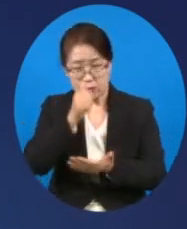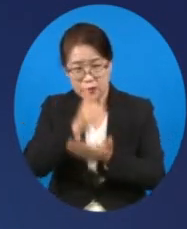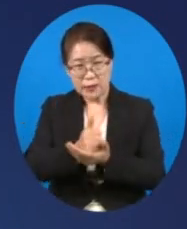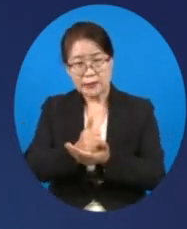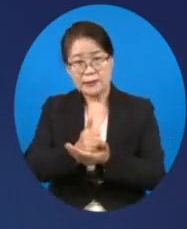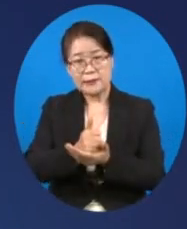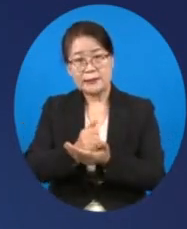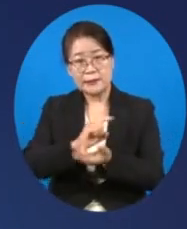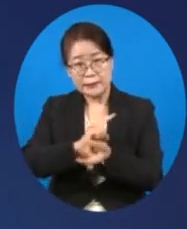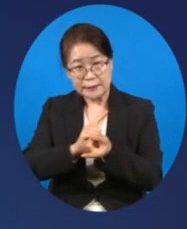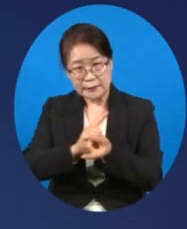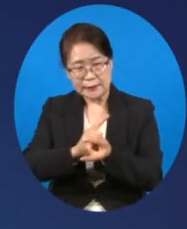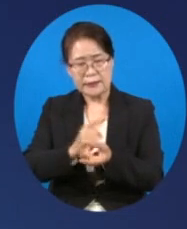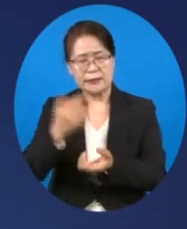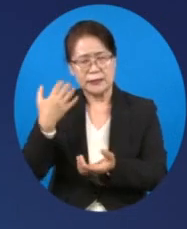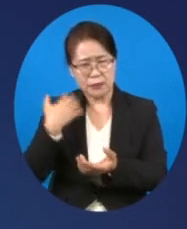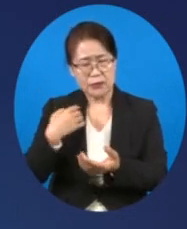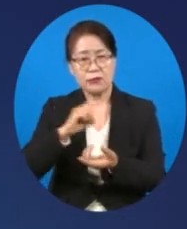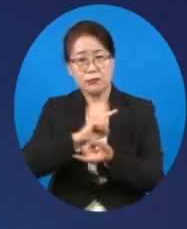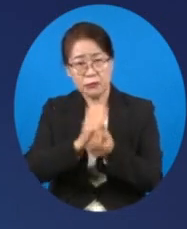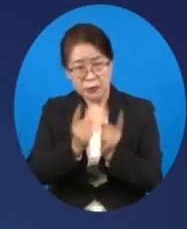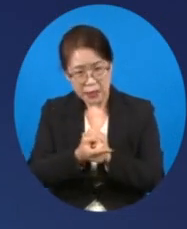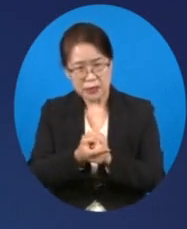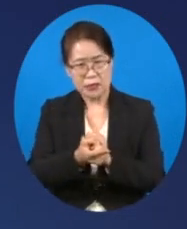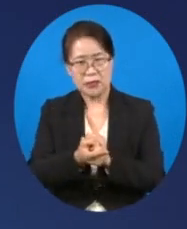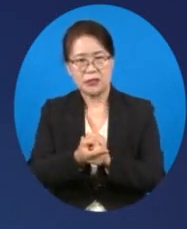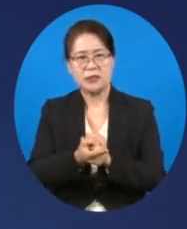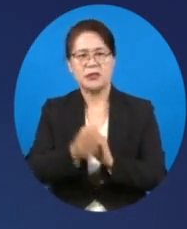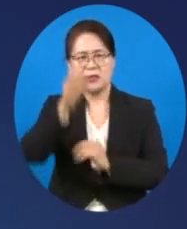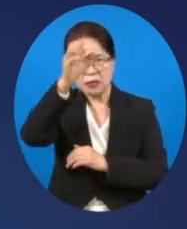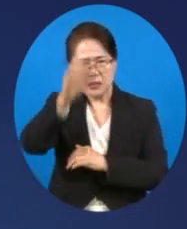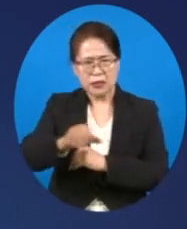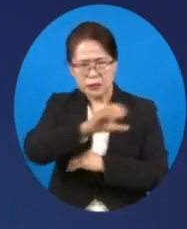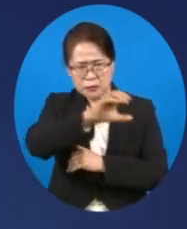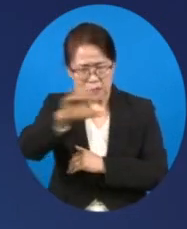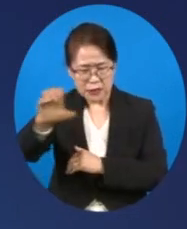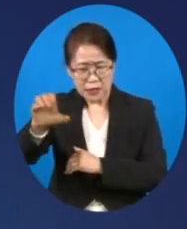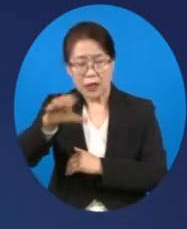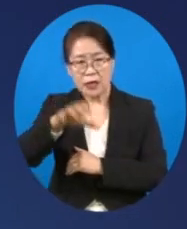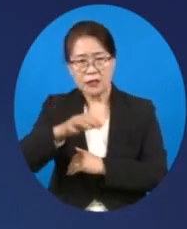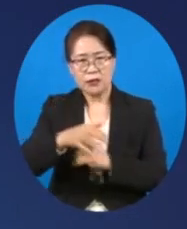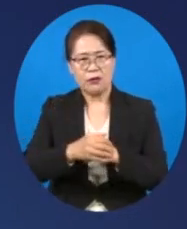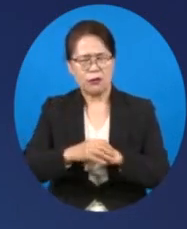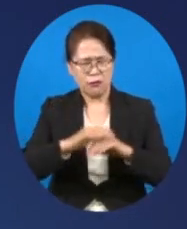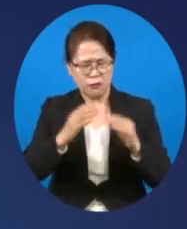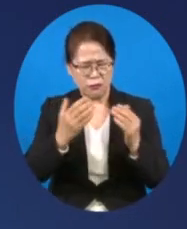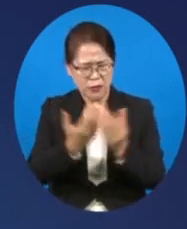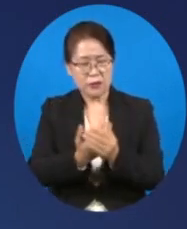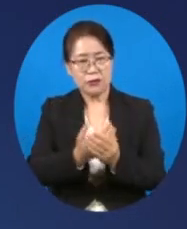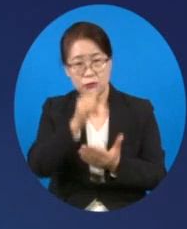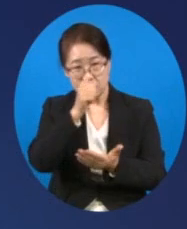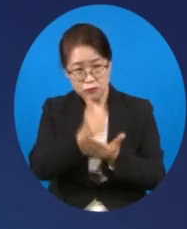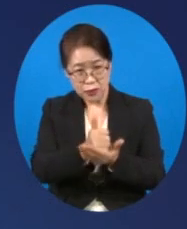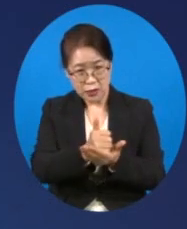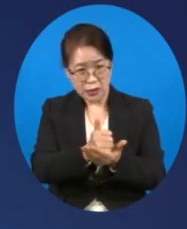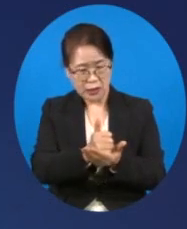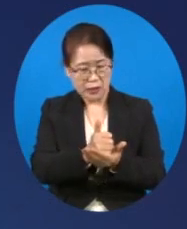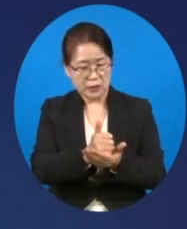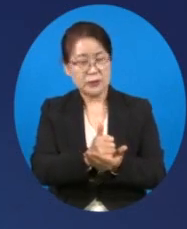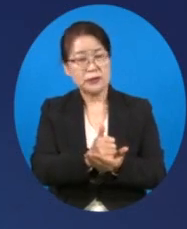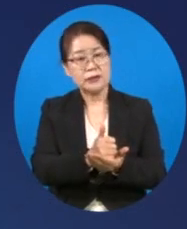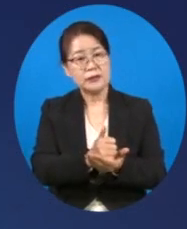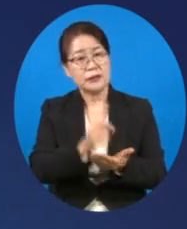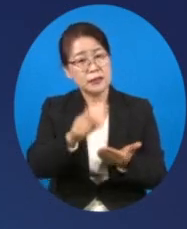그 우리의 죗값을 완벽하게 죄값을 지불하셨기 때문에 그렇습니다 그리고